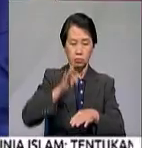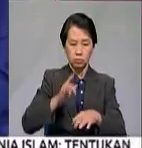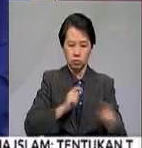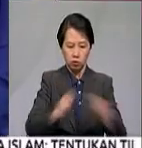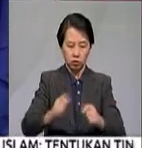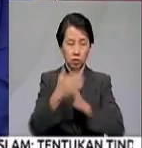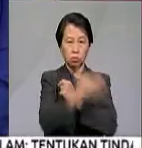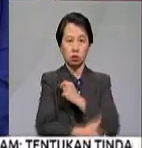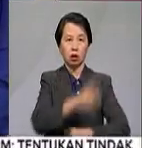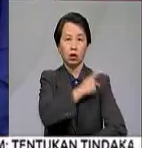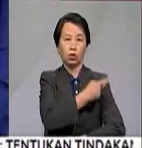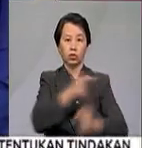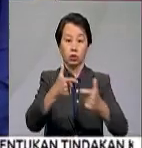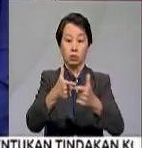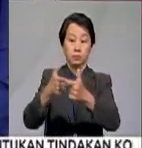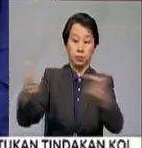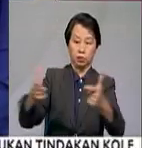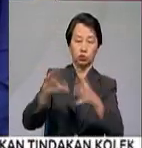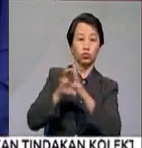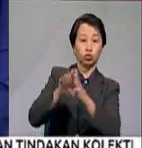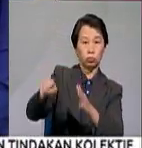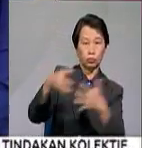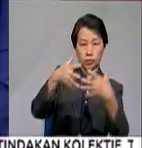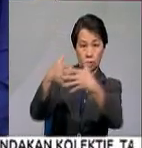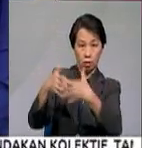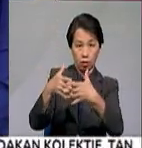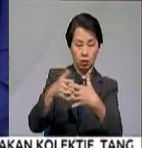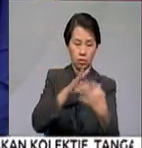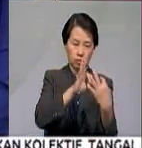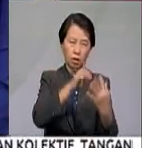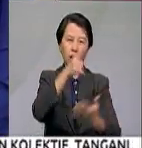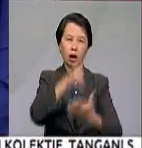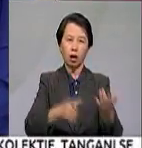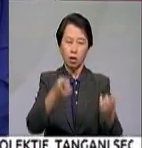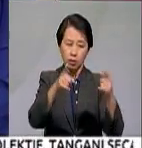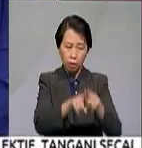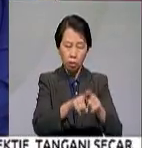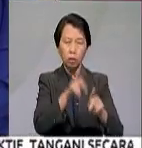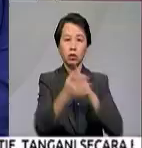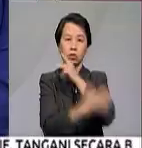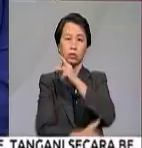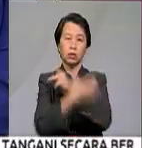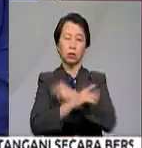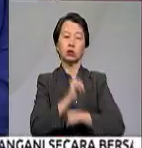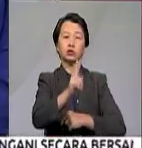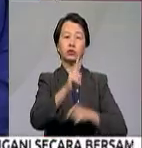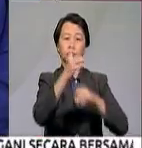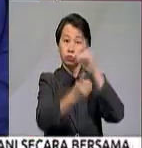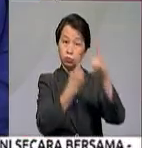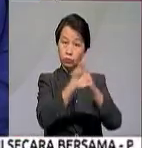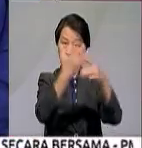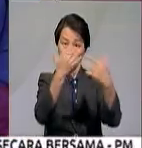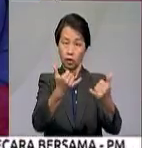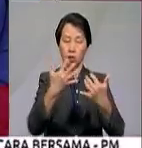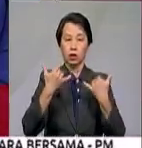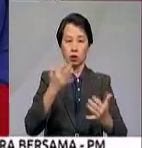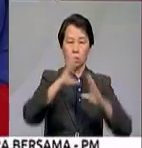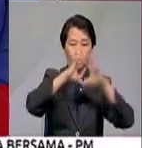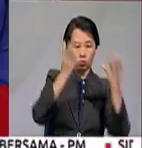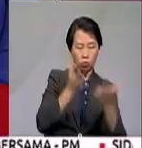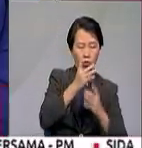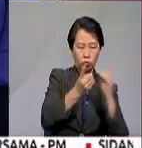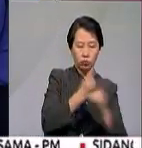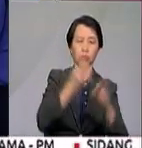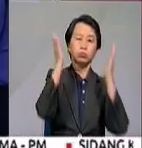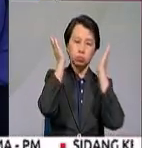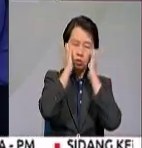negara kuasa besar dunia seperti Amerika Syarikat terhadap apa yang melanda umat Islam global kini. Dan kini seluruh dunia sudah maklum